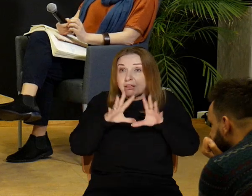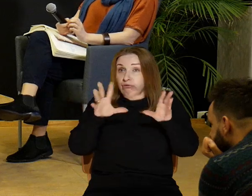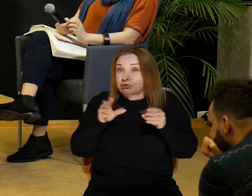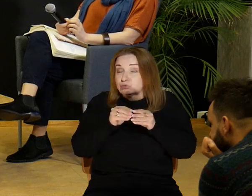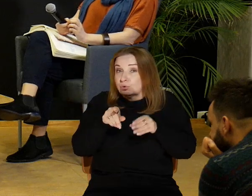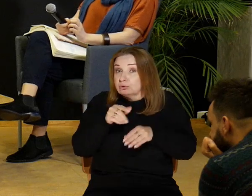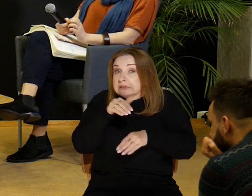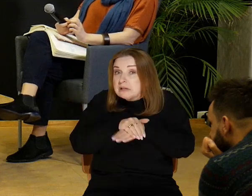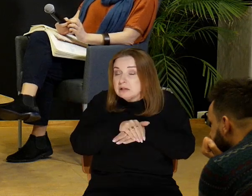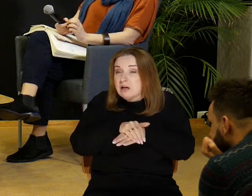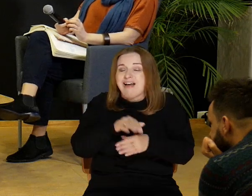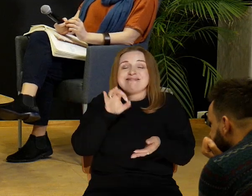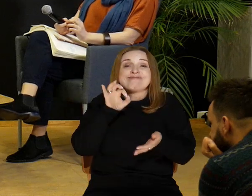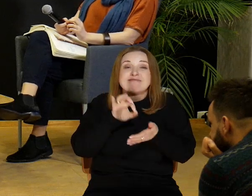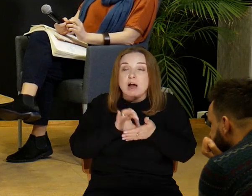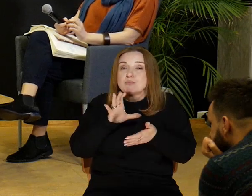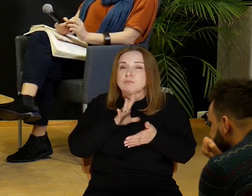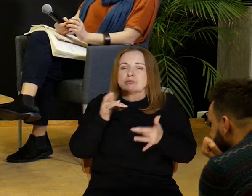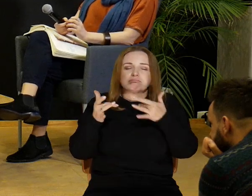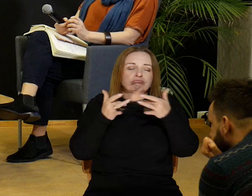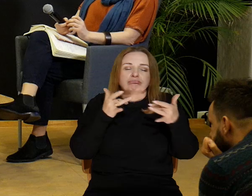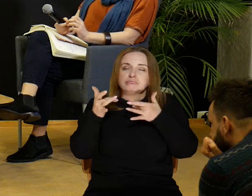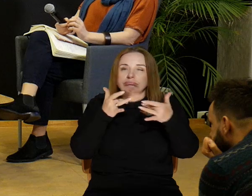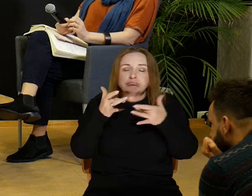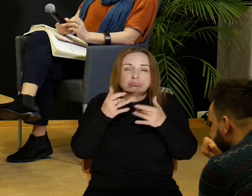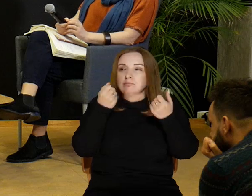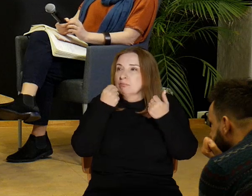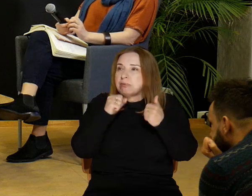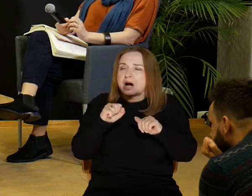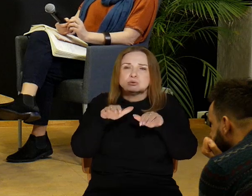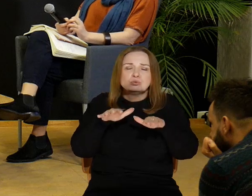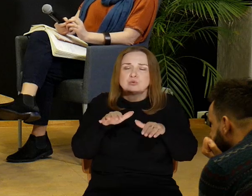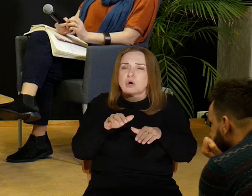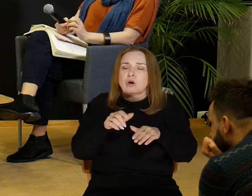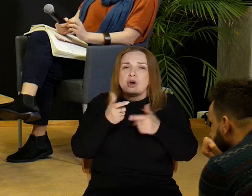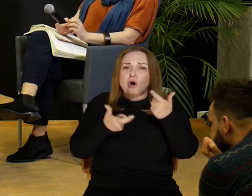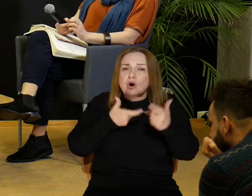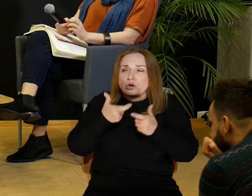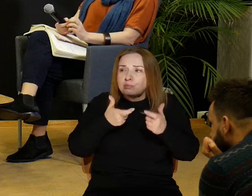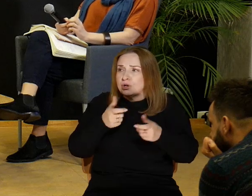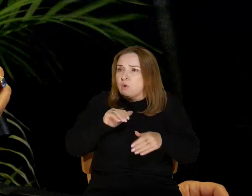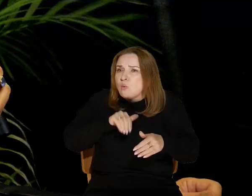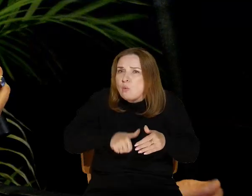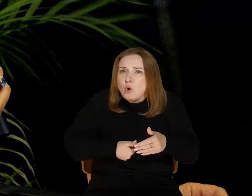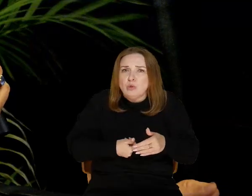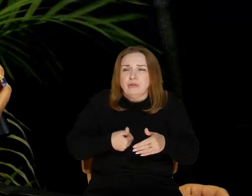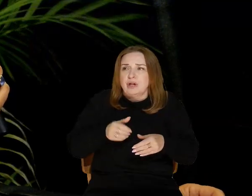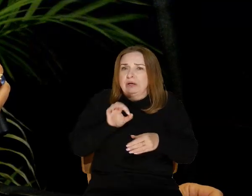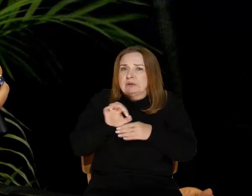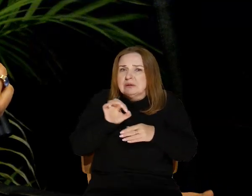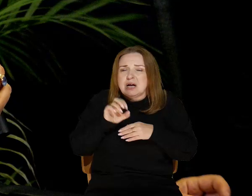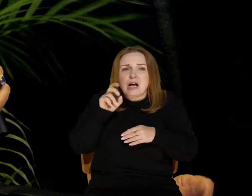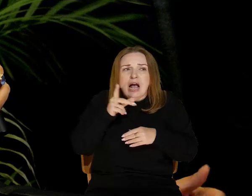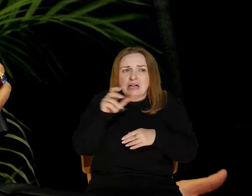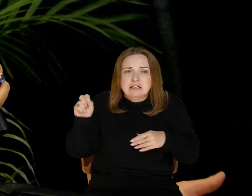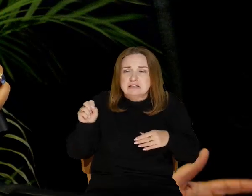zgadzało, no, czyli oni musieli też przeżyć na przykład właśnie te fale niesłychanego zupełnie głodu w Galicji.